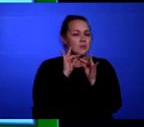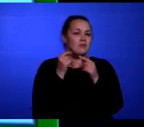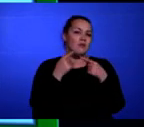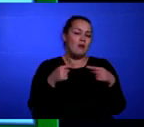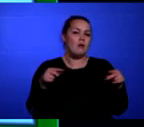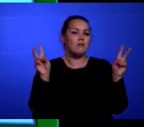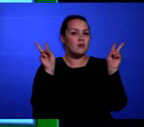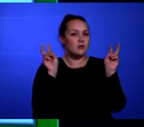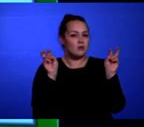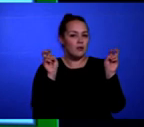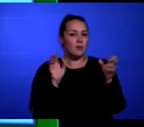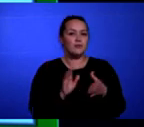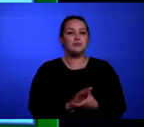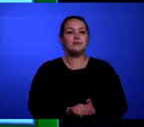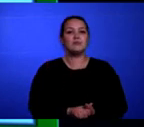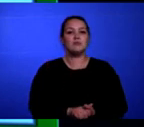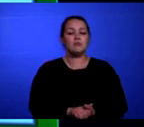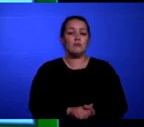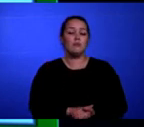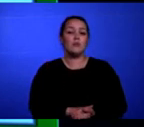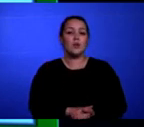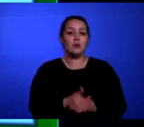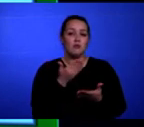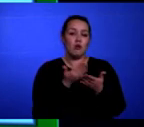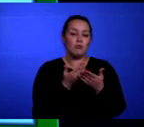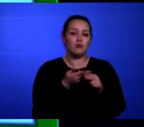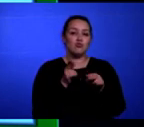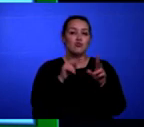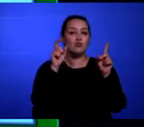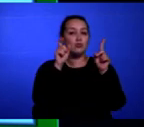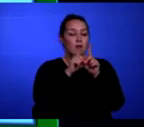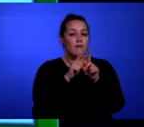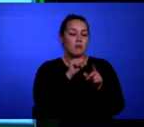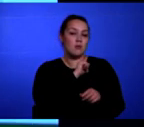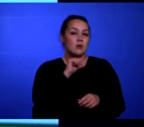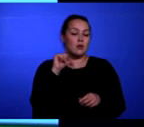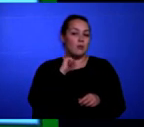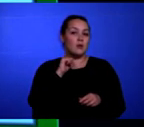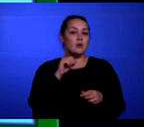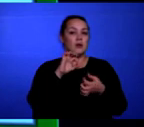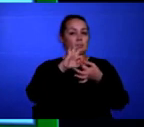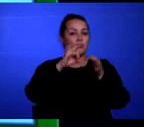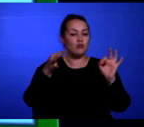я вам предлагаю с остальными словами составить предложения самостоятельным